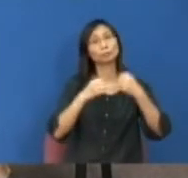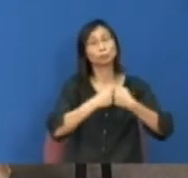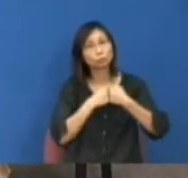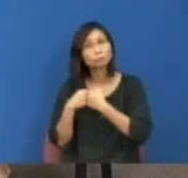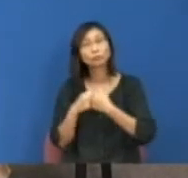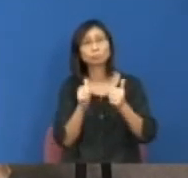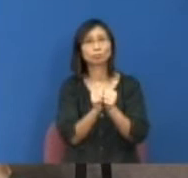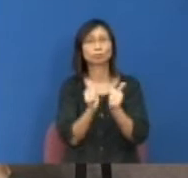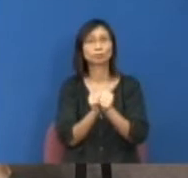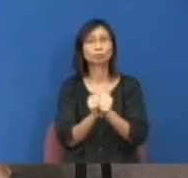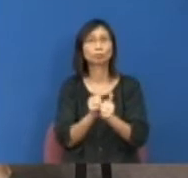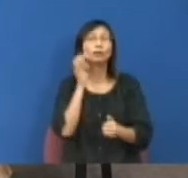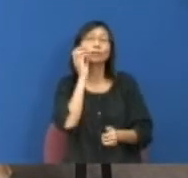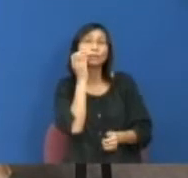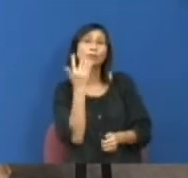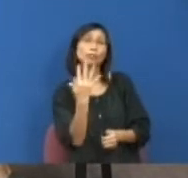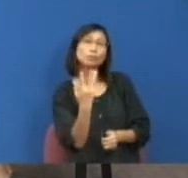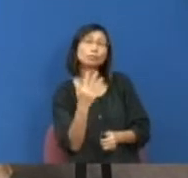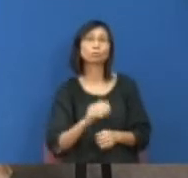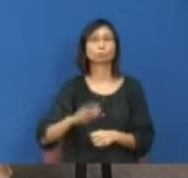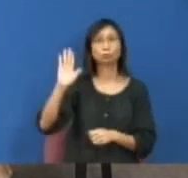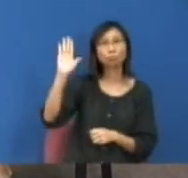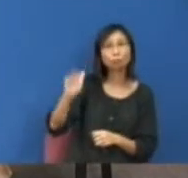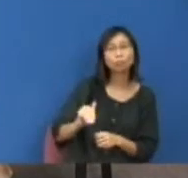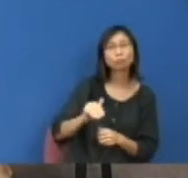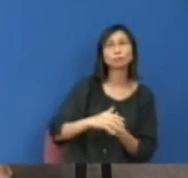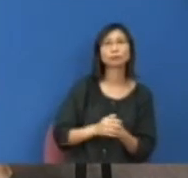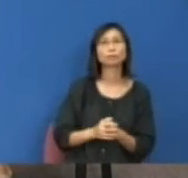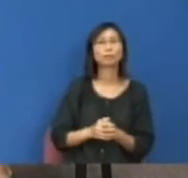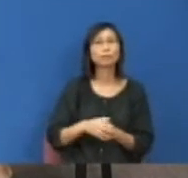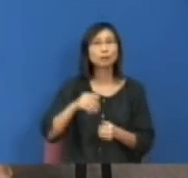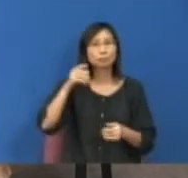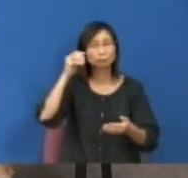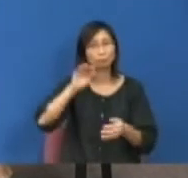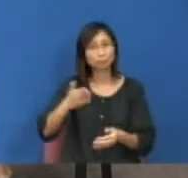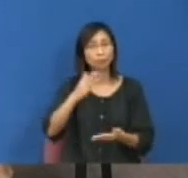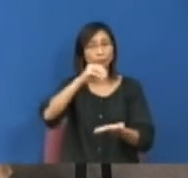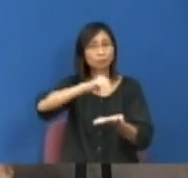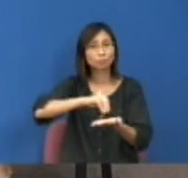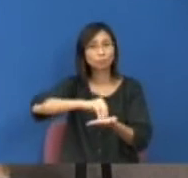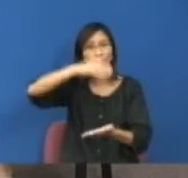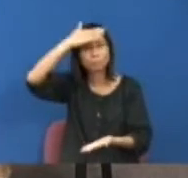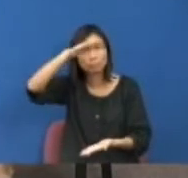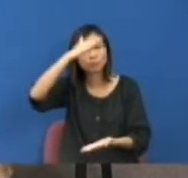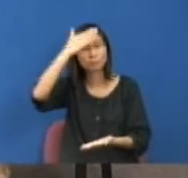管佢年齡有多大，其實你都要係即係破解呢個課題，就是、何為階級，何為階級衝突，何